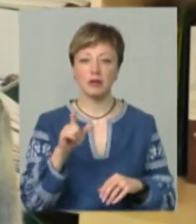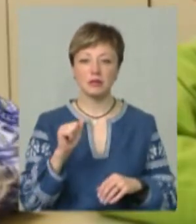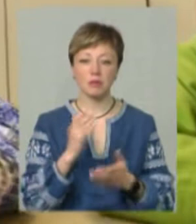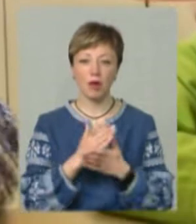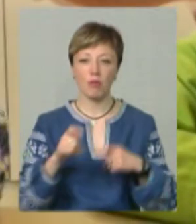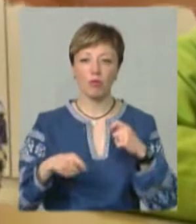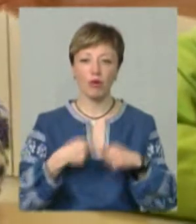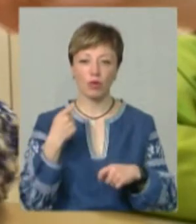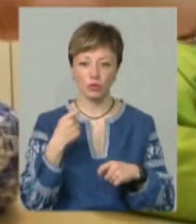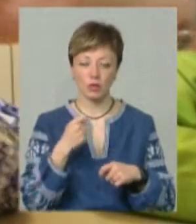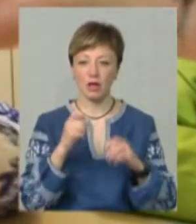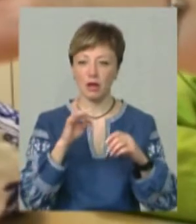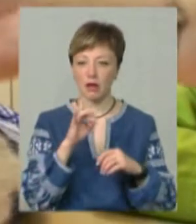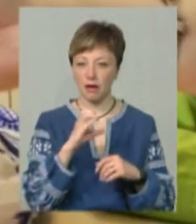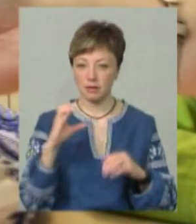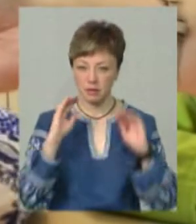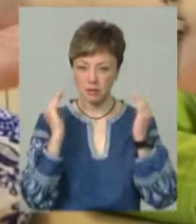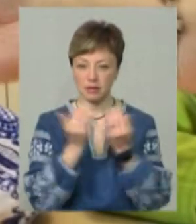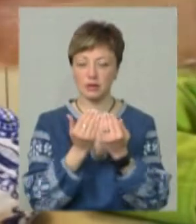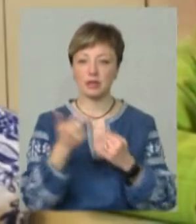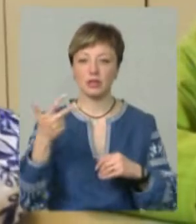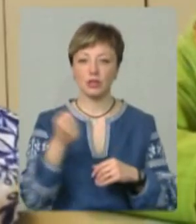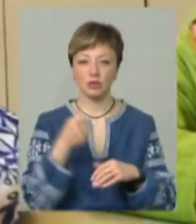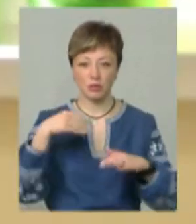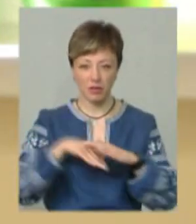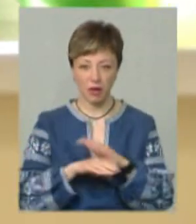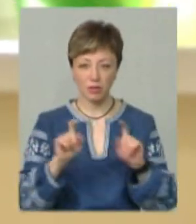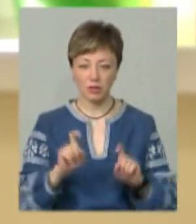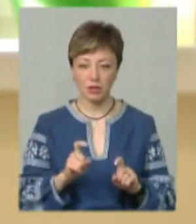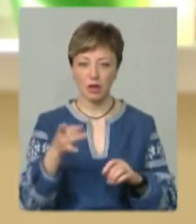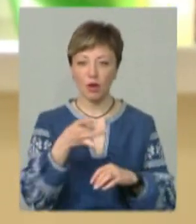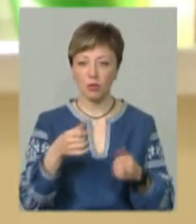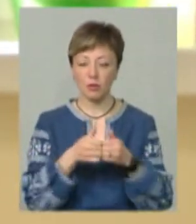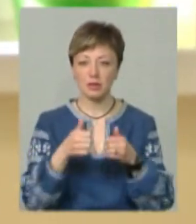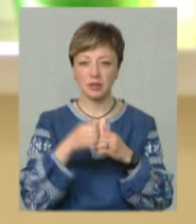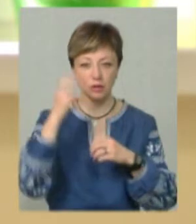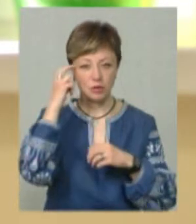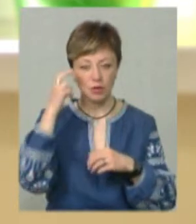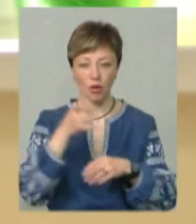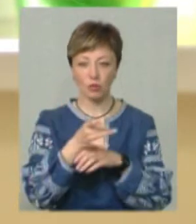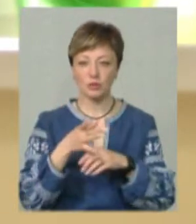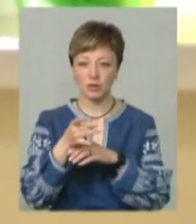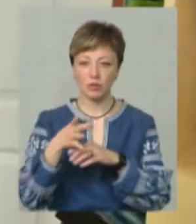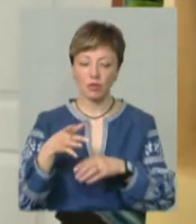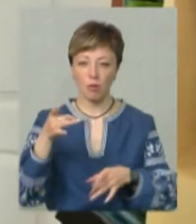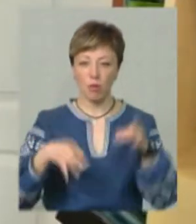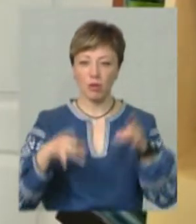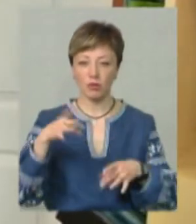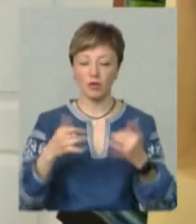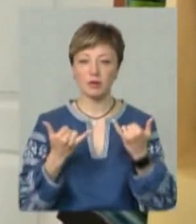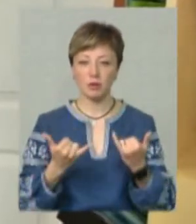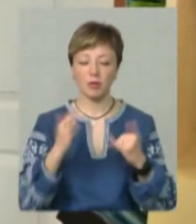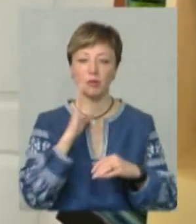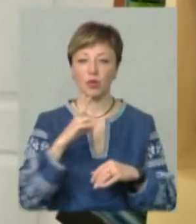розлади аутичного спектру. Дівчинка 3 тижні просиділа з родичами в підвалі, коли їхній район поблизу столиці обстрілювали, бомбардували. І тепер, каже